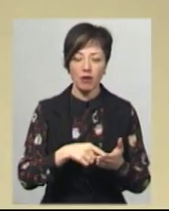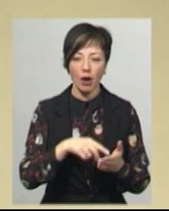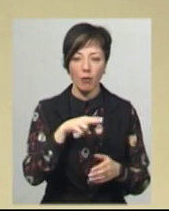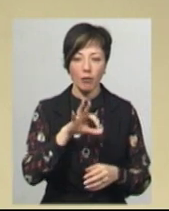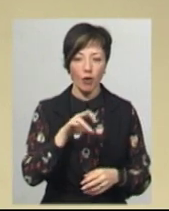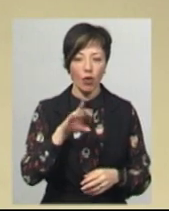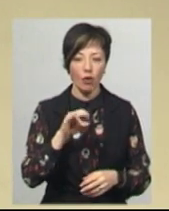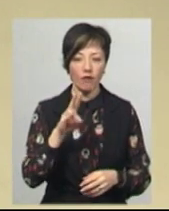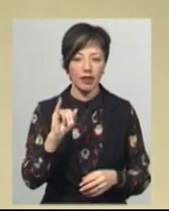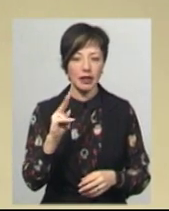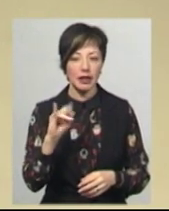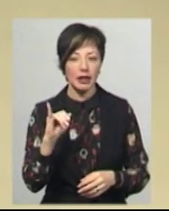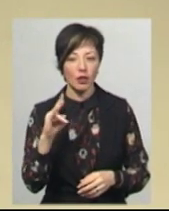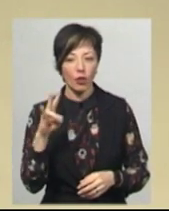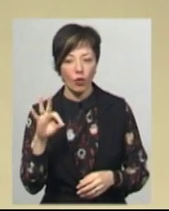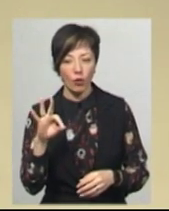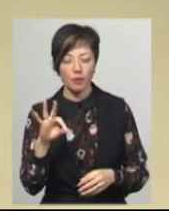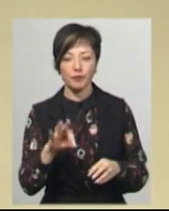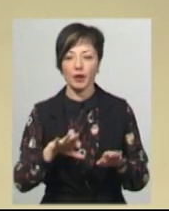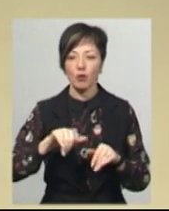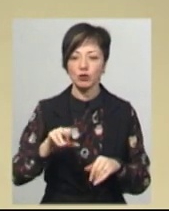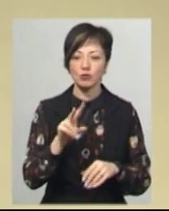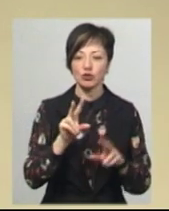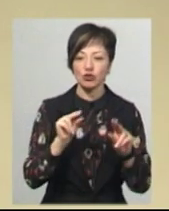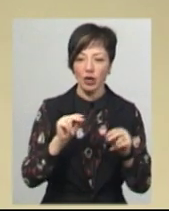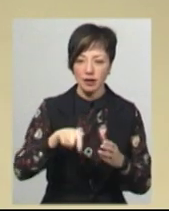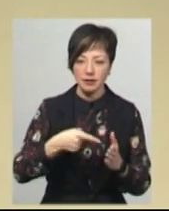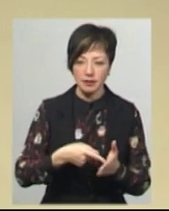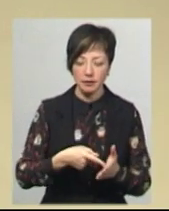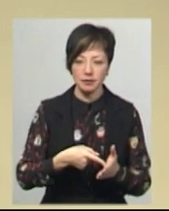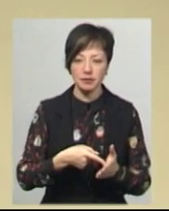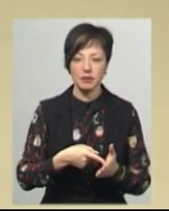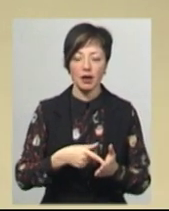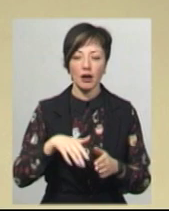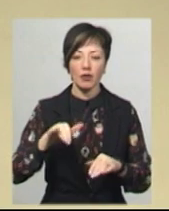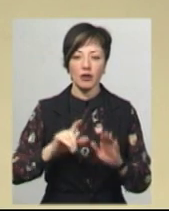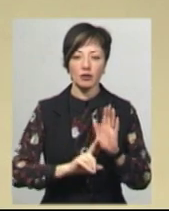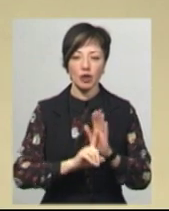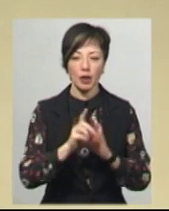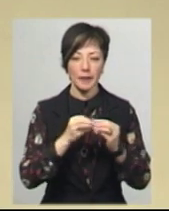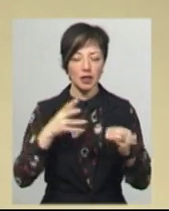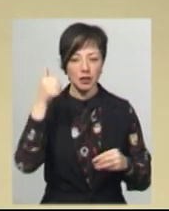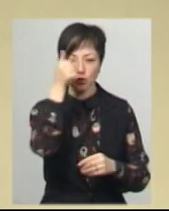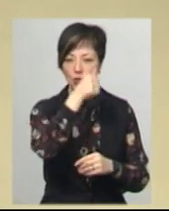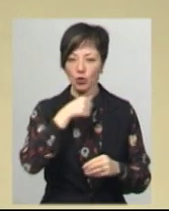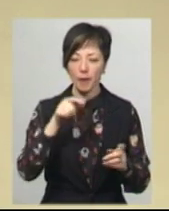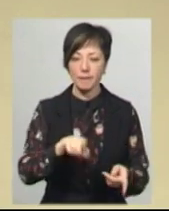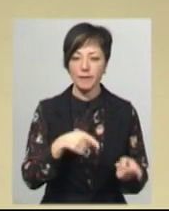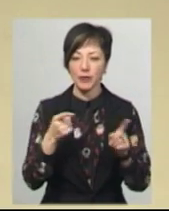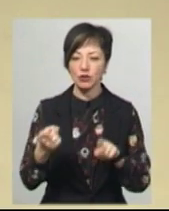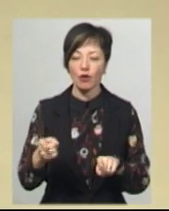Половинкино в Щасті воював, потім в початку 15-го року перейшов в